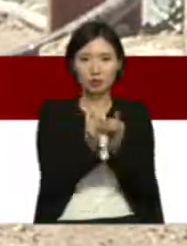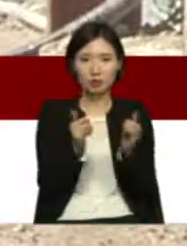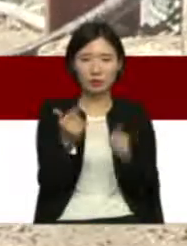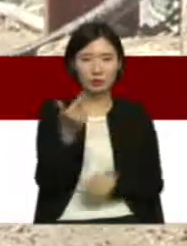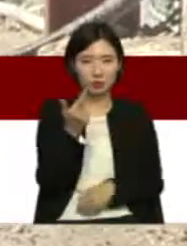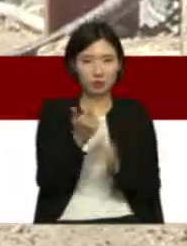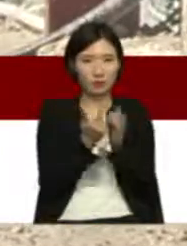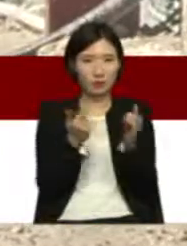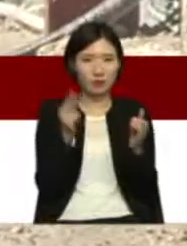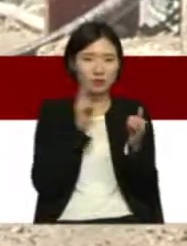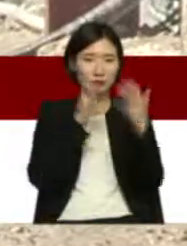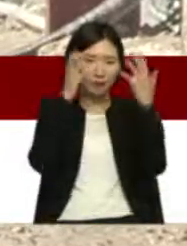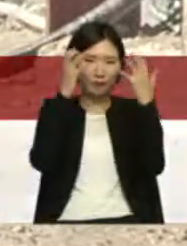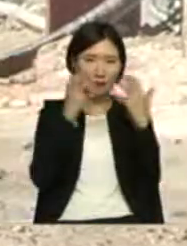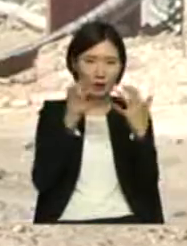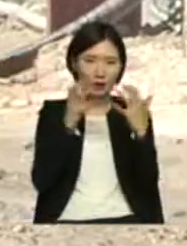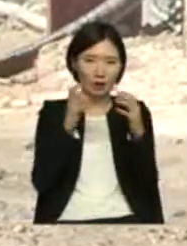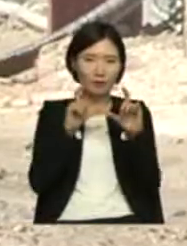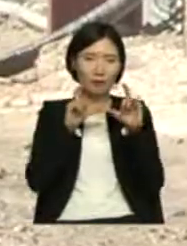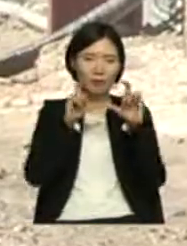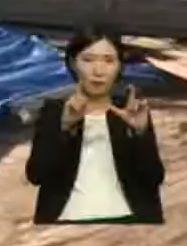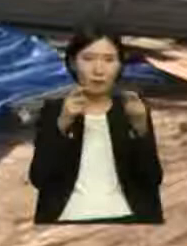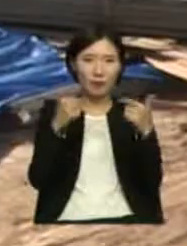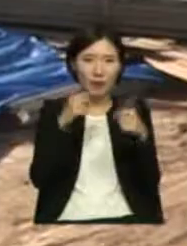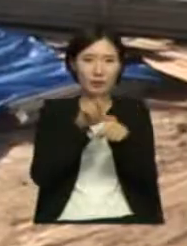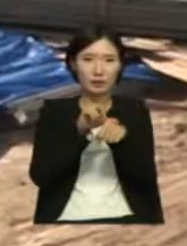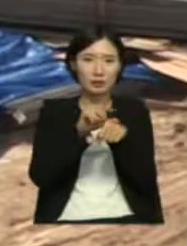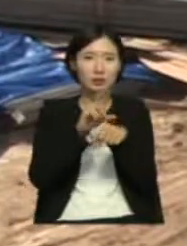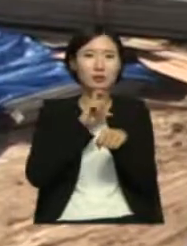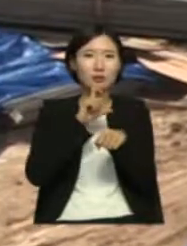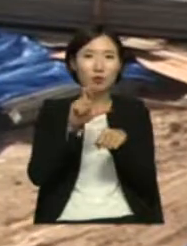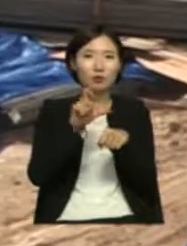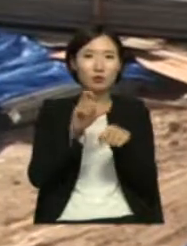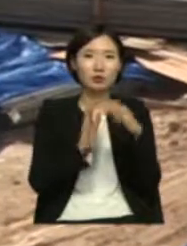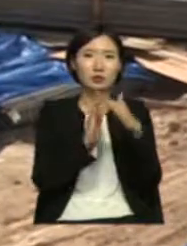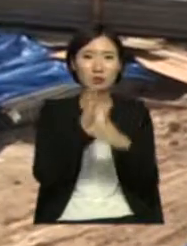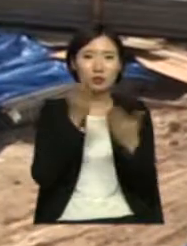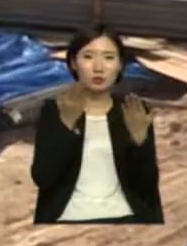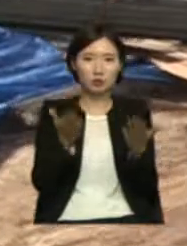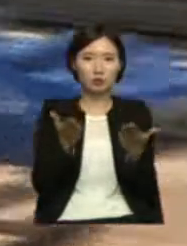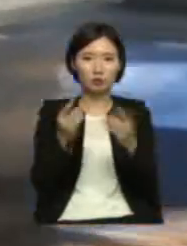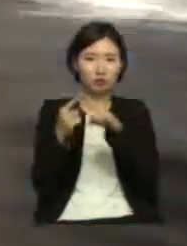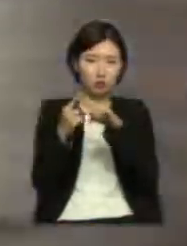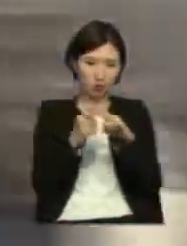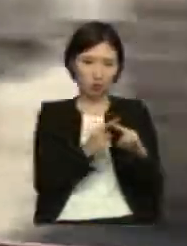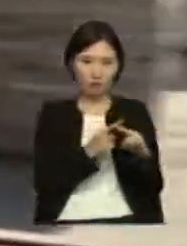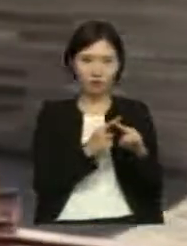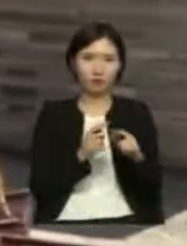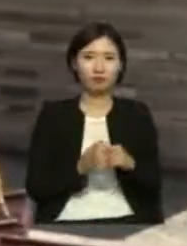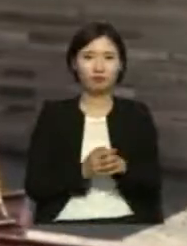명입니다. 또한 폭염경보 발령 시 매시간마다 15분 이상의 휴식을 의무화했습니다.